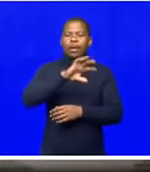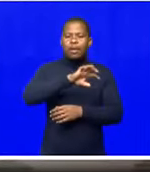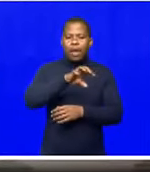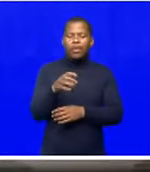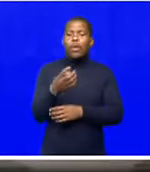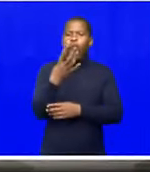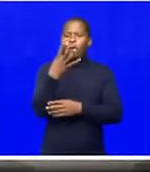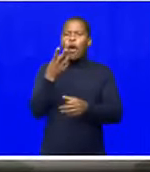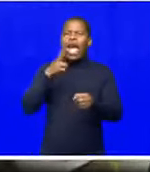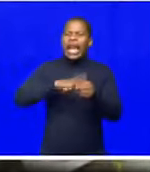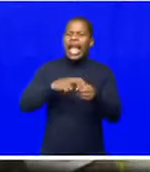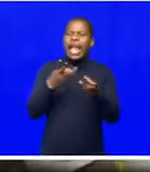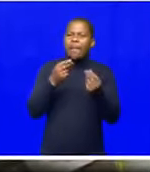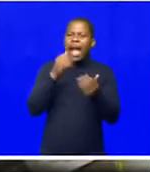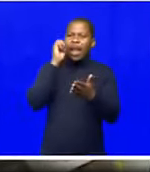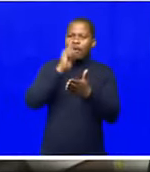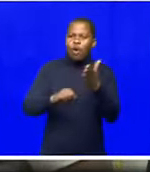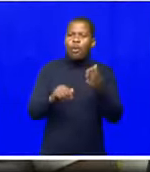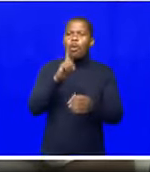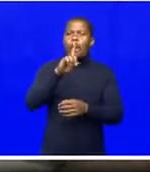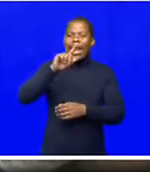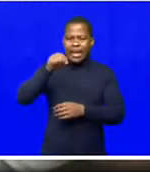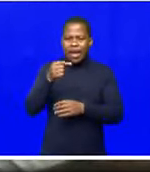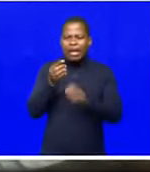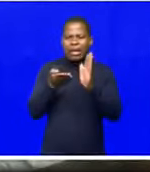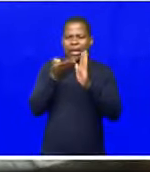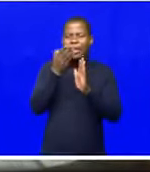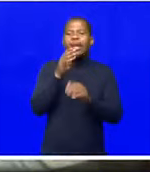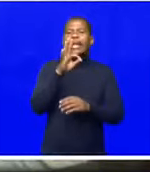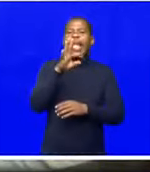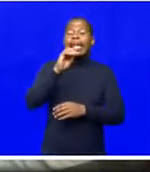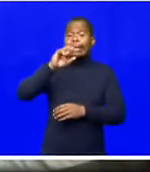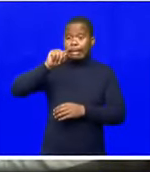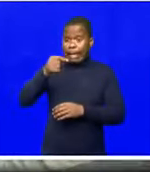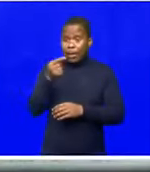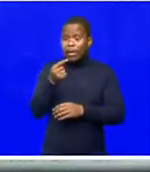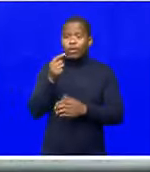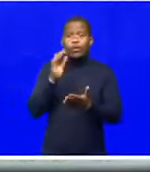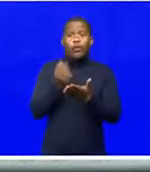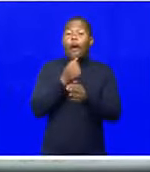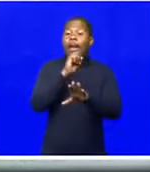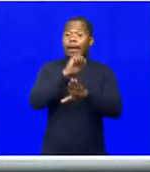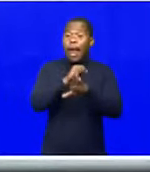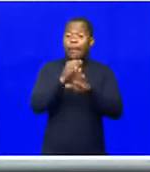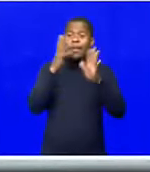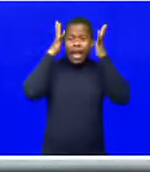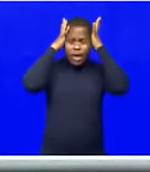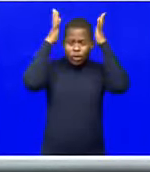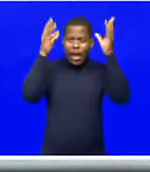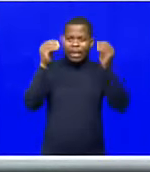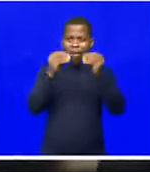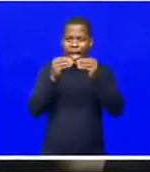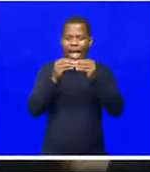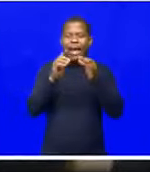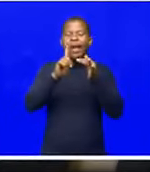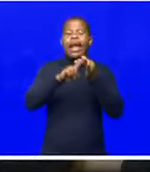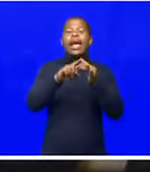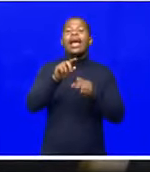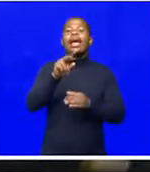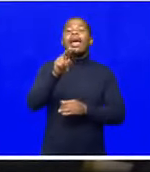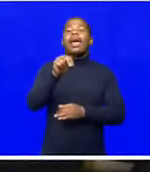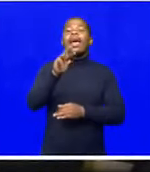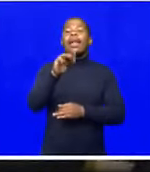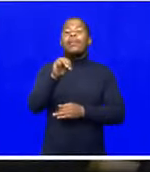kuya ku-30,000 emalangeni umuntu amunye. Lo msebenti wesekelwe libhange i-Eswatini Bank kanye ne-National Maize